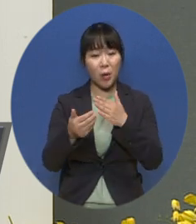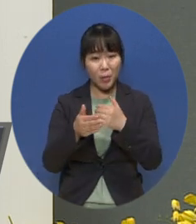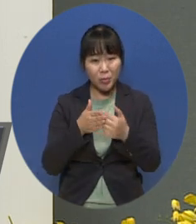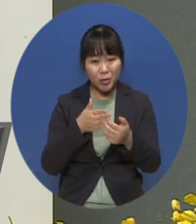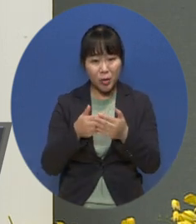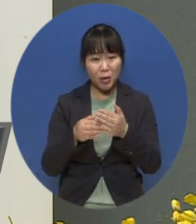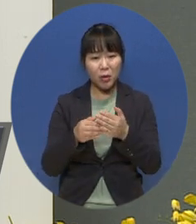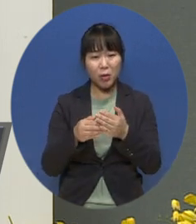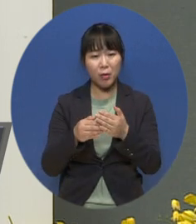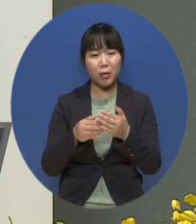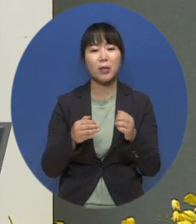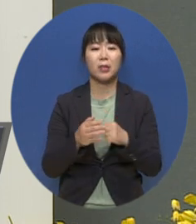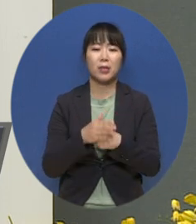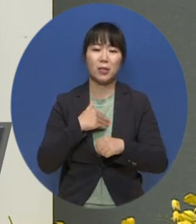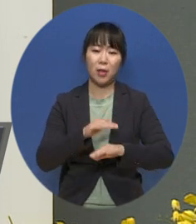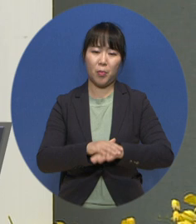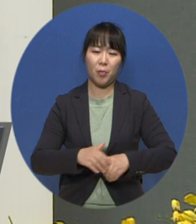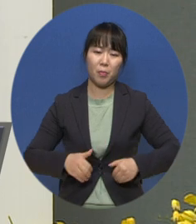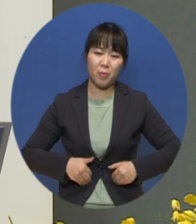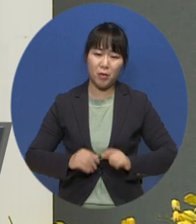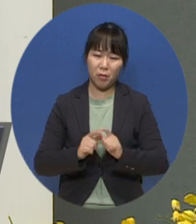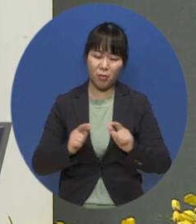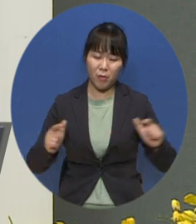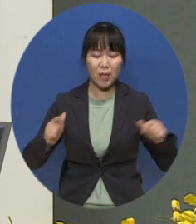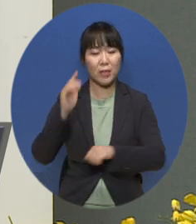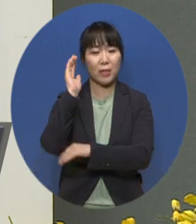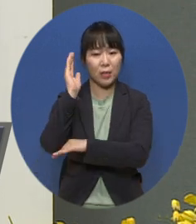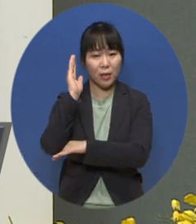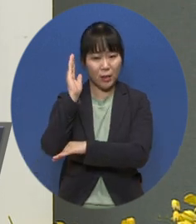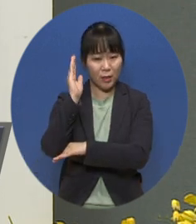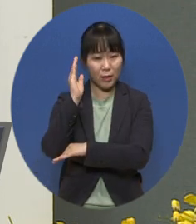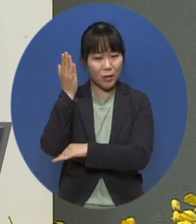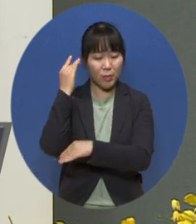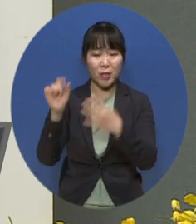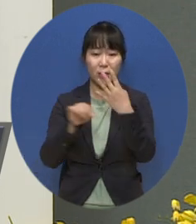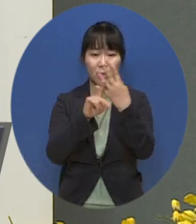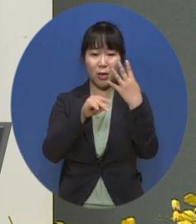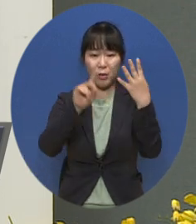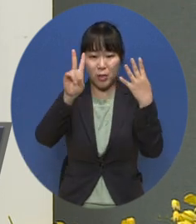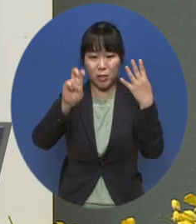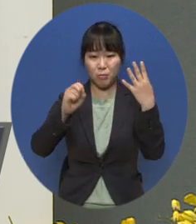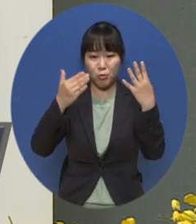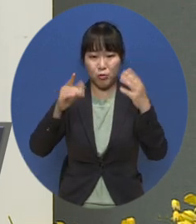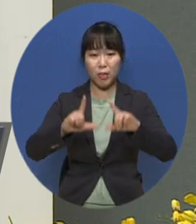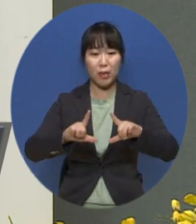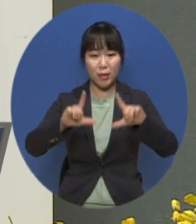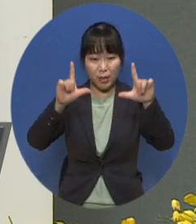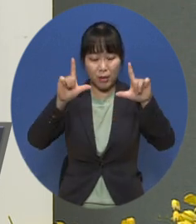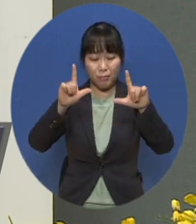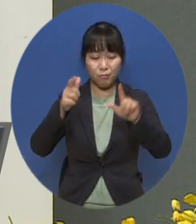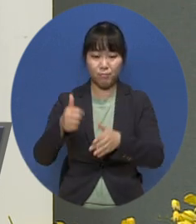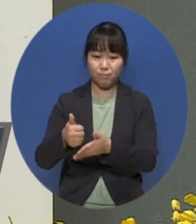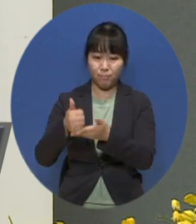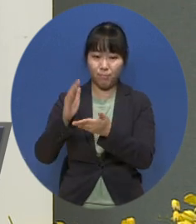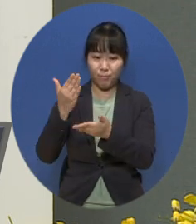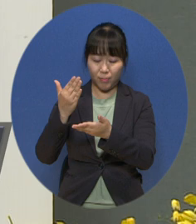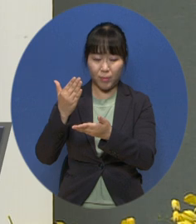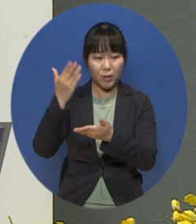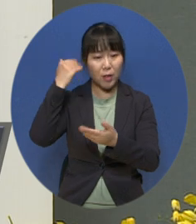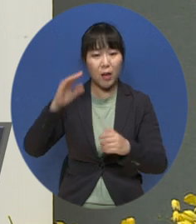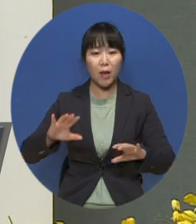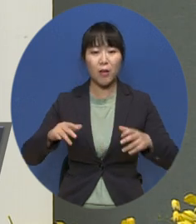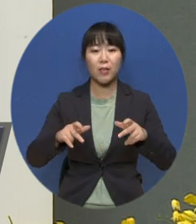참고가 돼야 할 여러 가지 얘기를 에 지난 4월 29일에 에 추대 되신